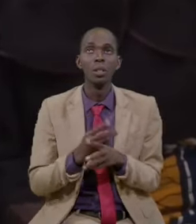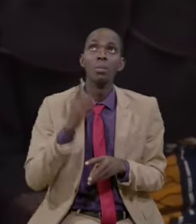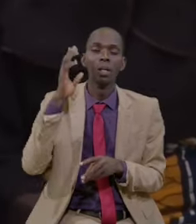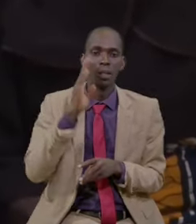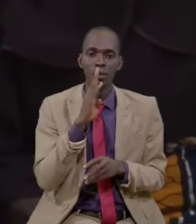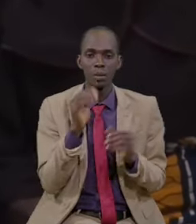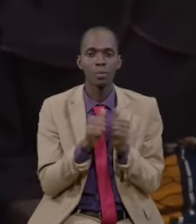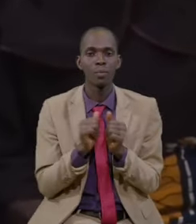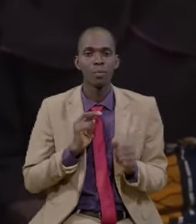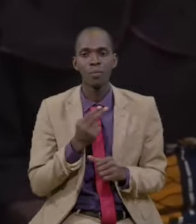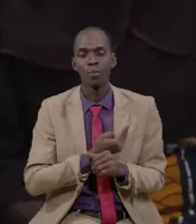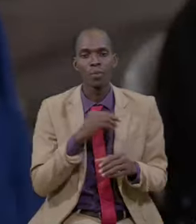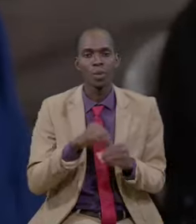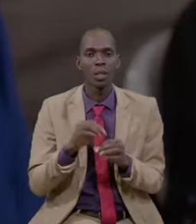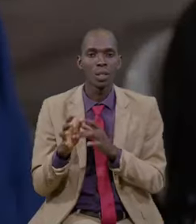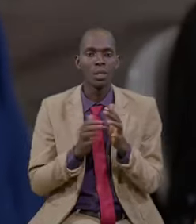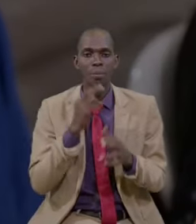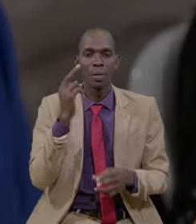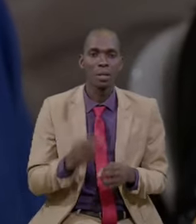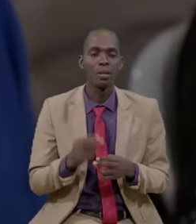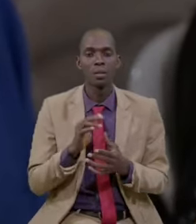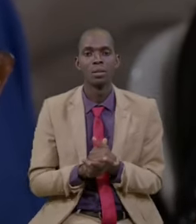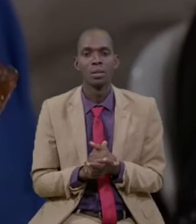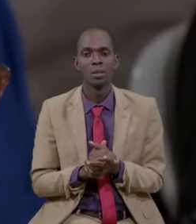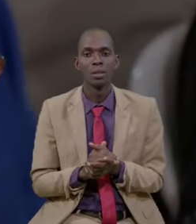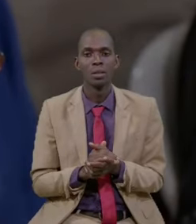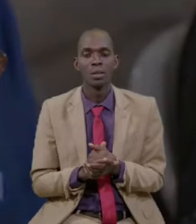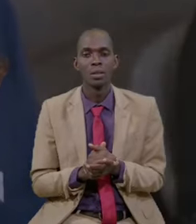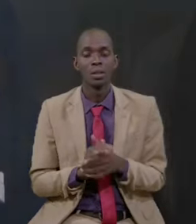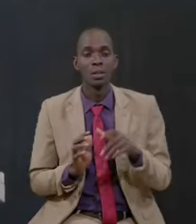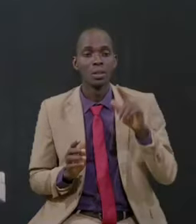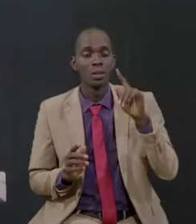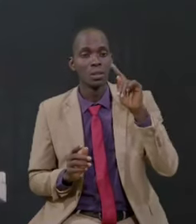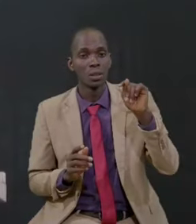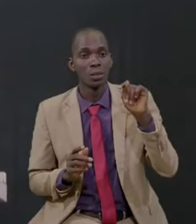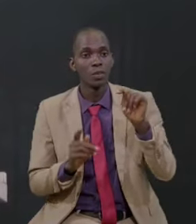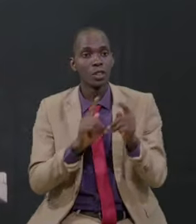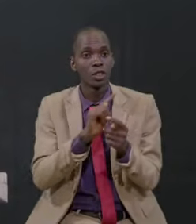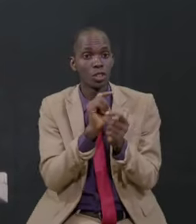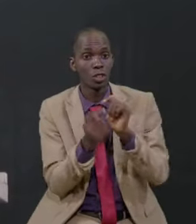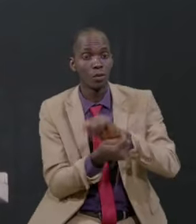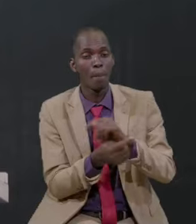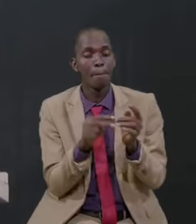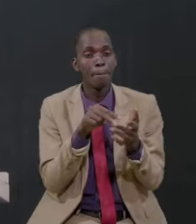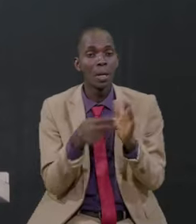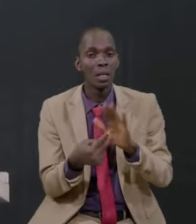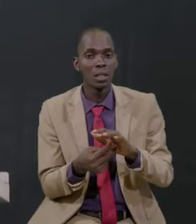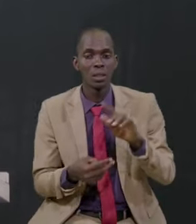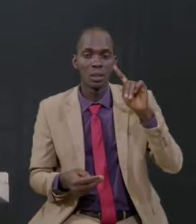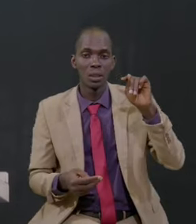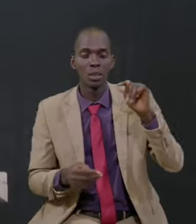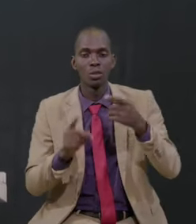Il dit, sera avec nous. Le T, donc, c'est du mot transformé en anglais. C'est